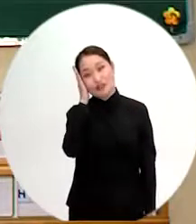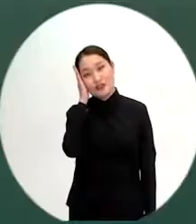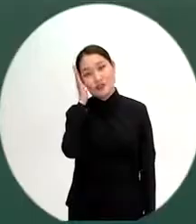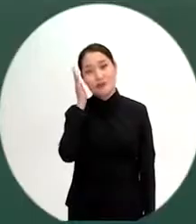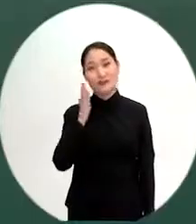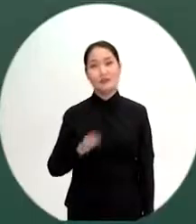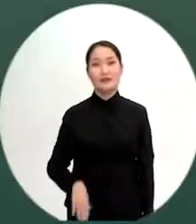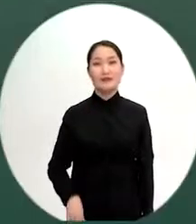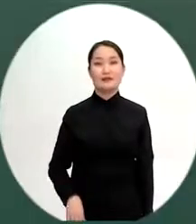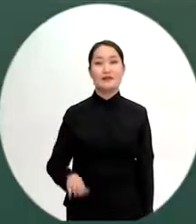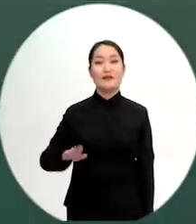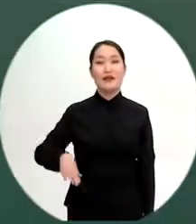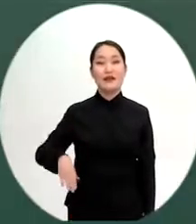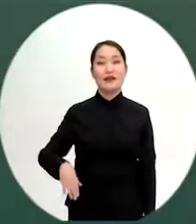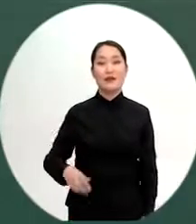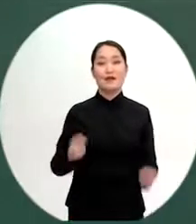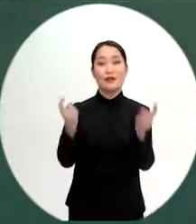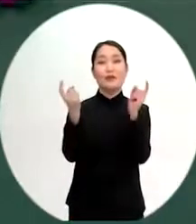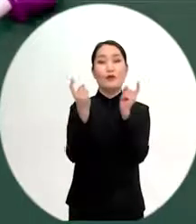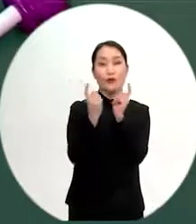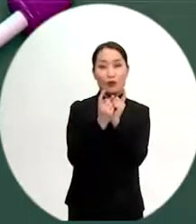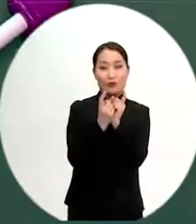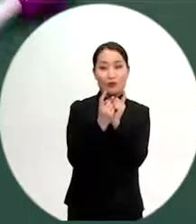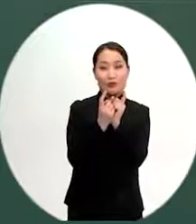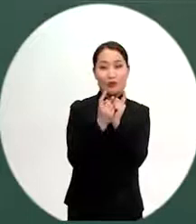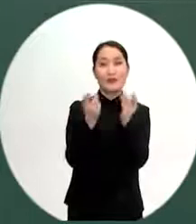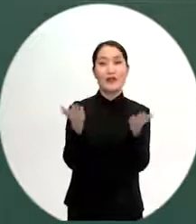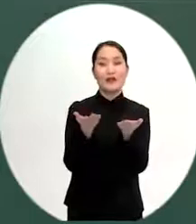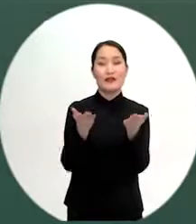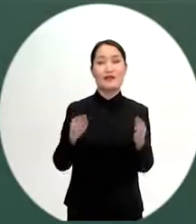хоногийн дараа вэ?